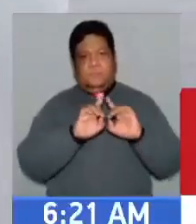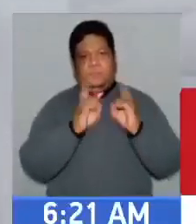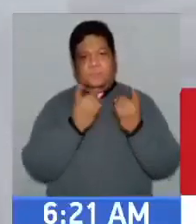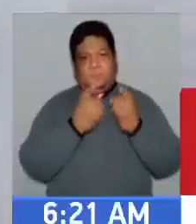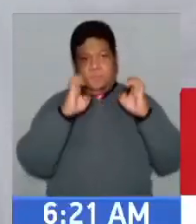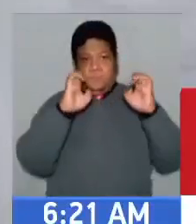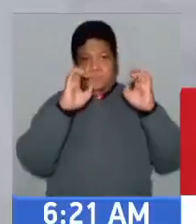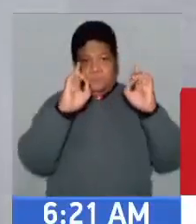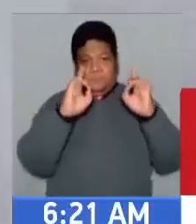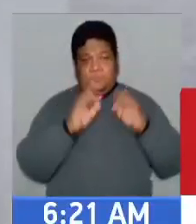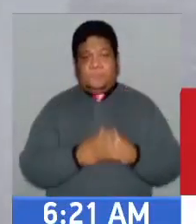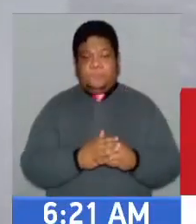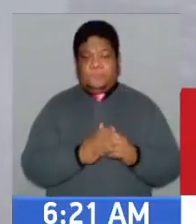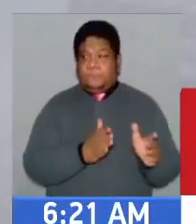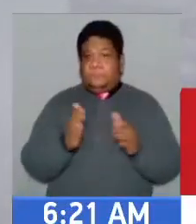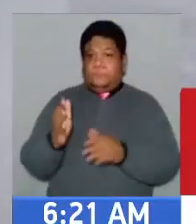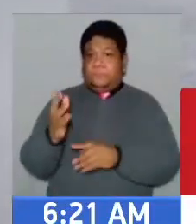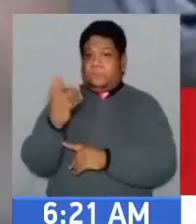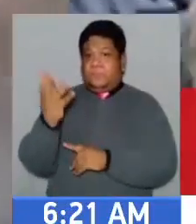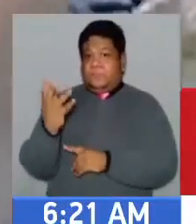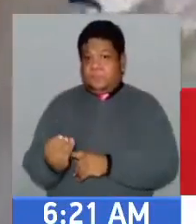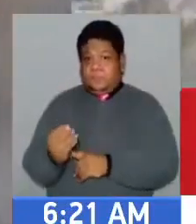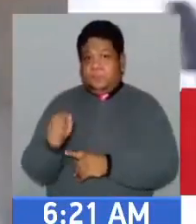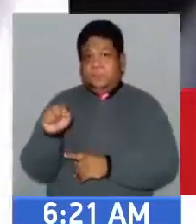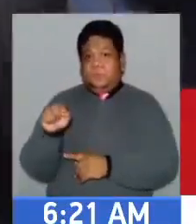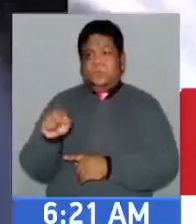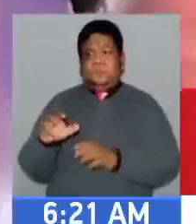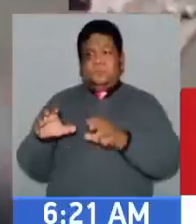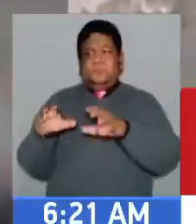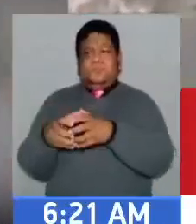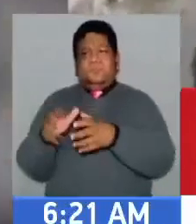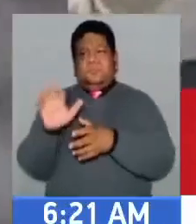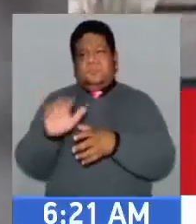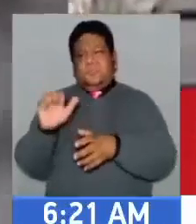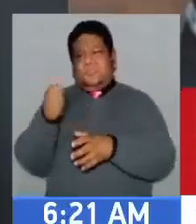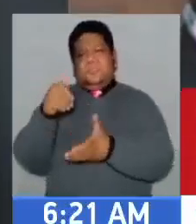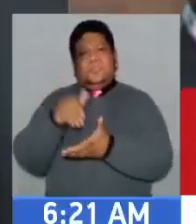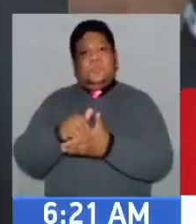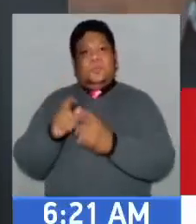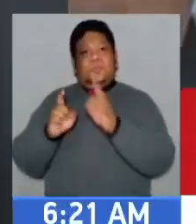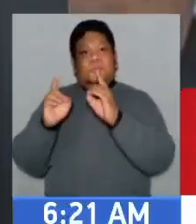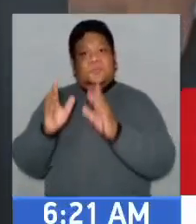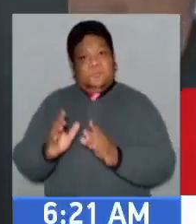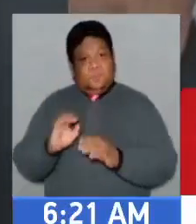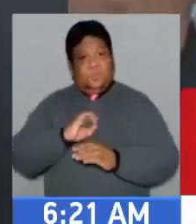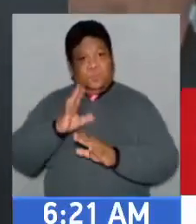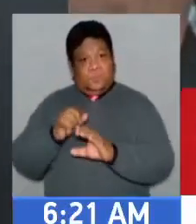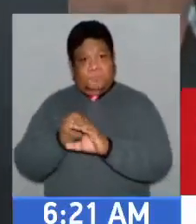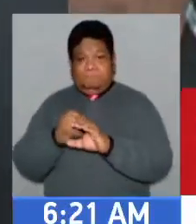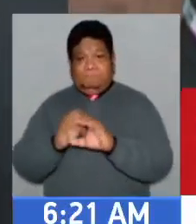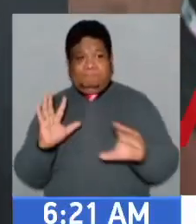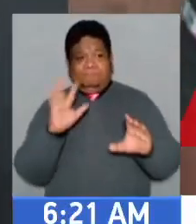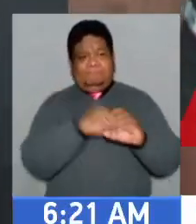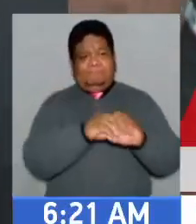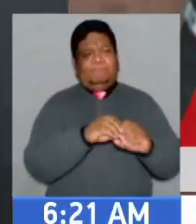hindi lumahok ang samahan ng mahigit 10,000 drivers at operators ng jeep. Naiintindihan natin yung sitwasyon nila.